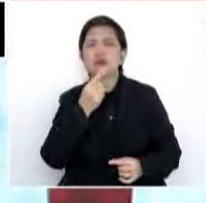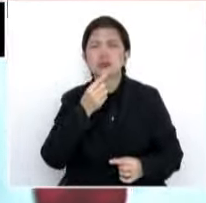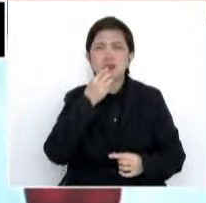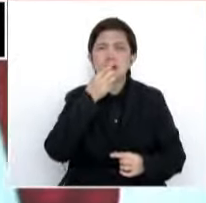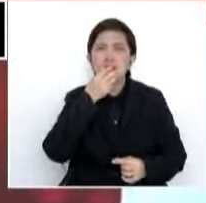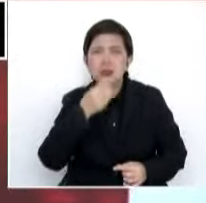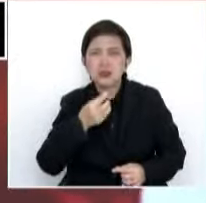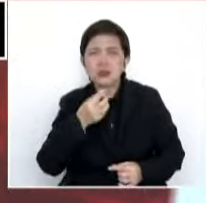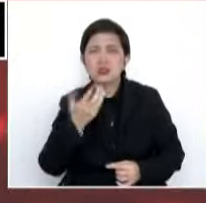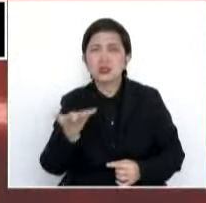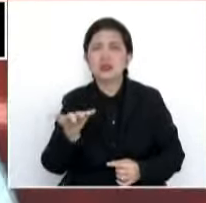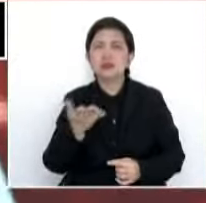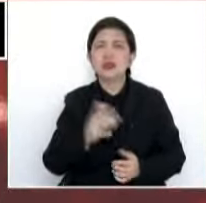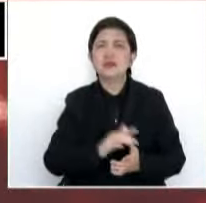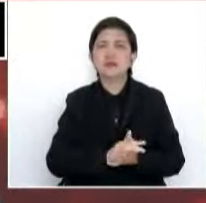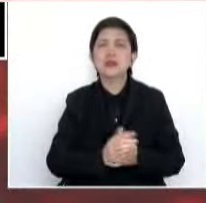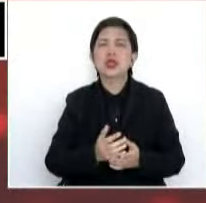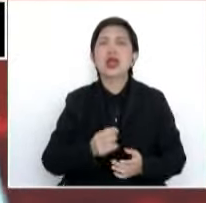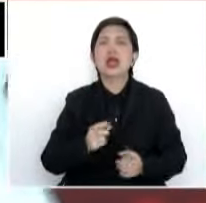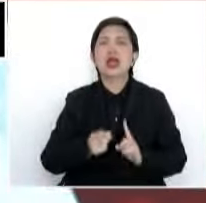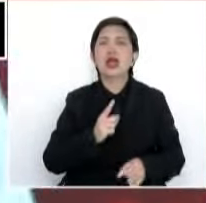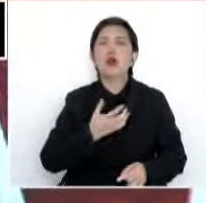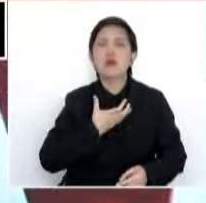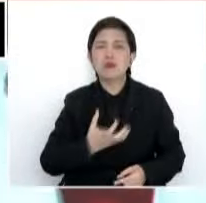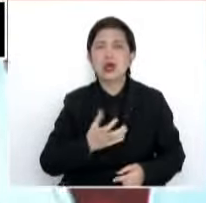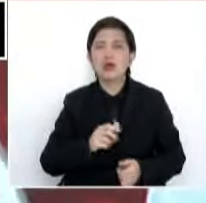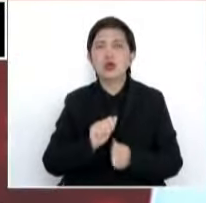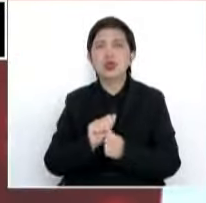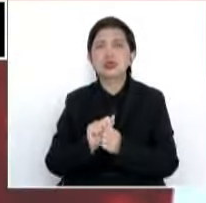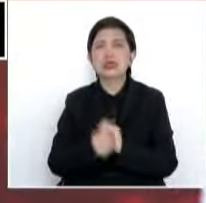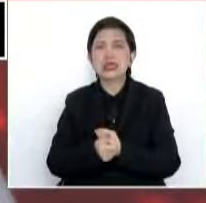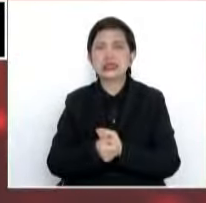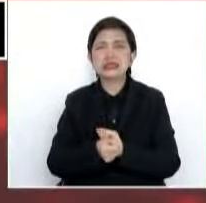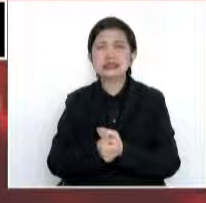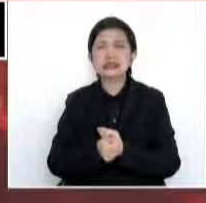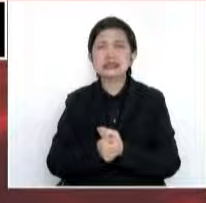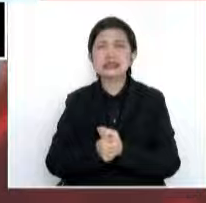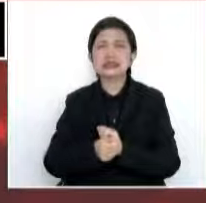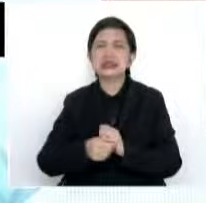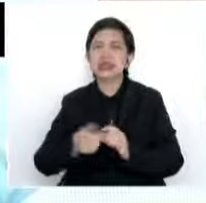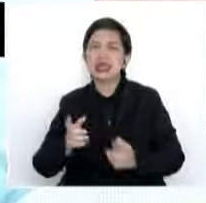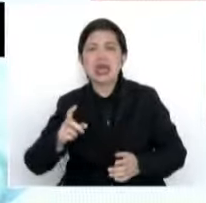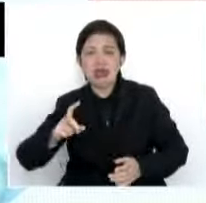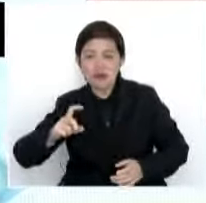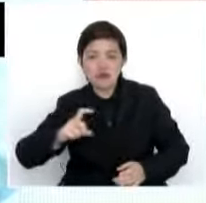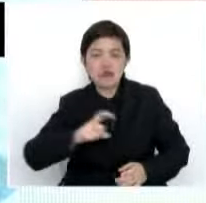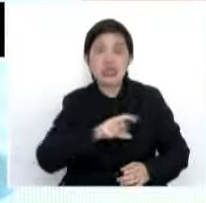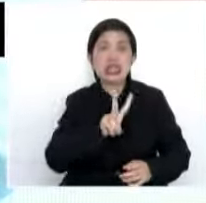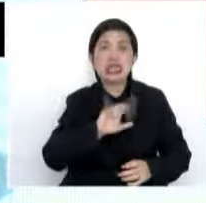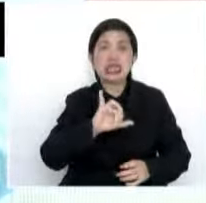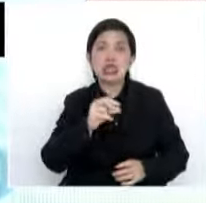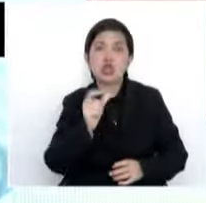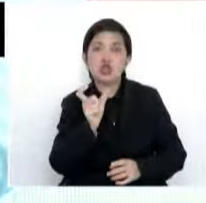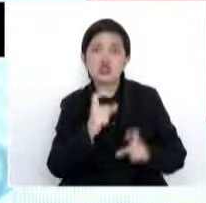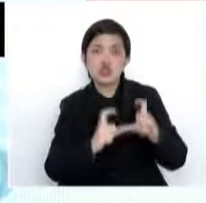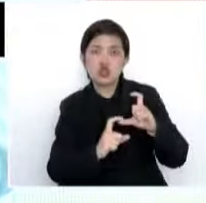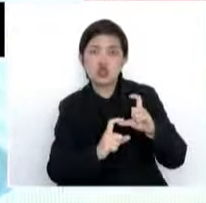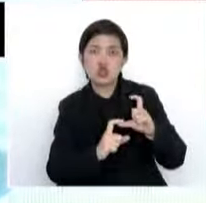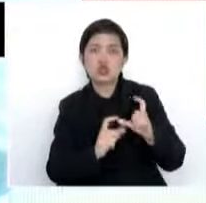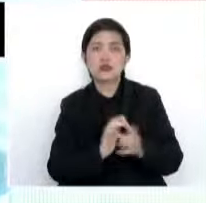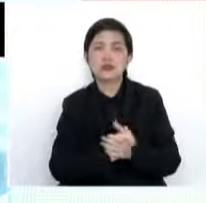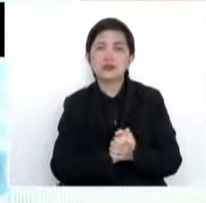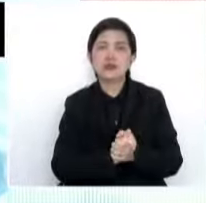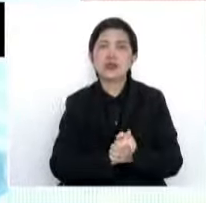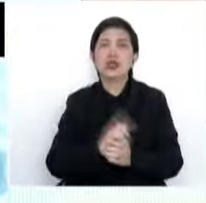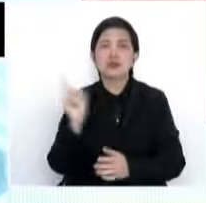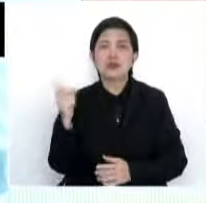ludah kalau memang mau ngetes virus Oleh sebab itu seorang pemimpin masyarakat terutama